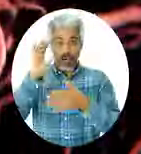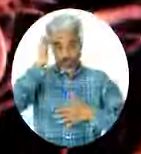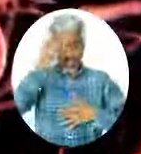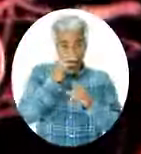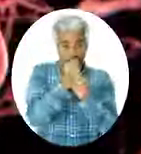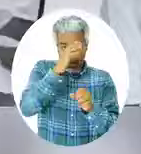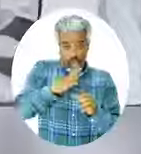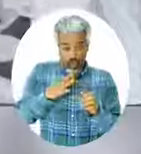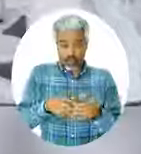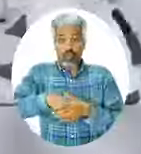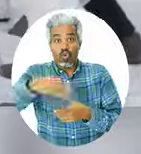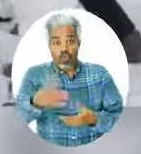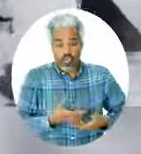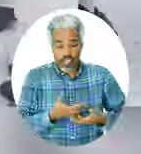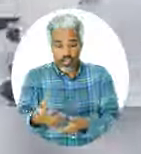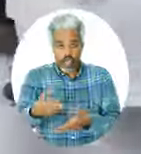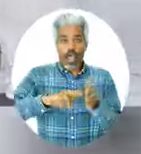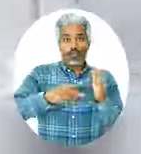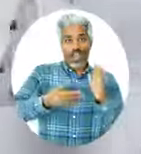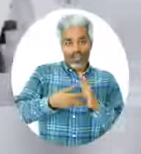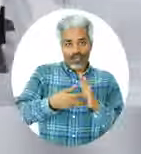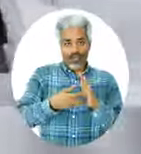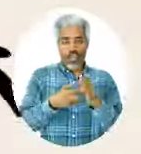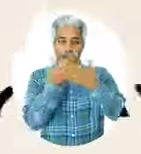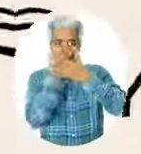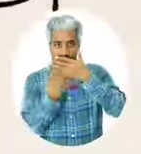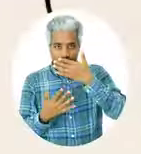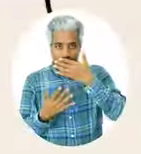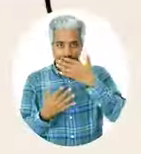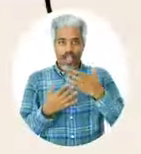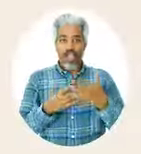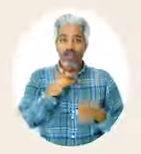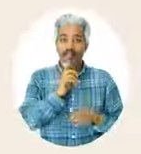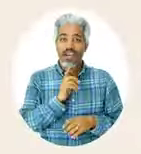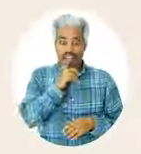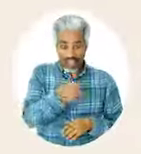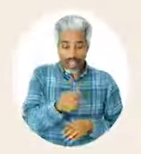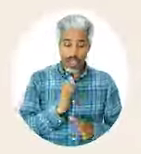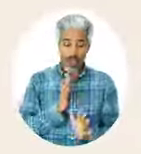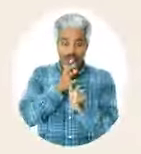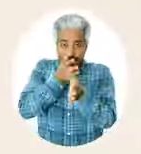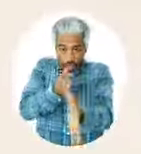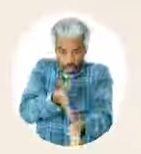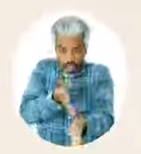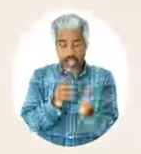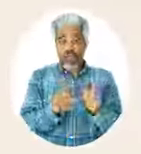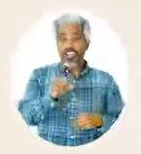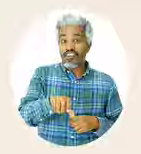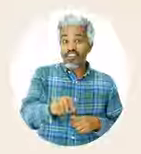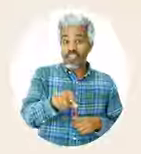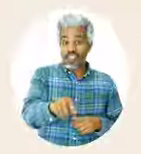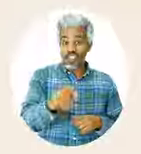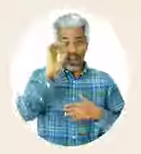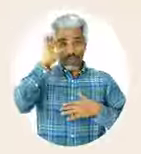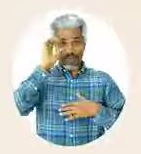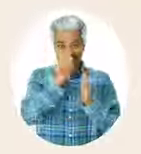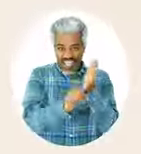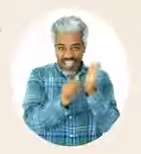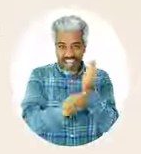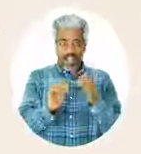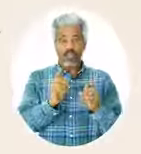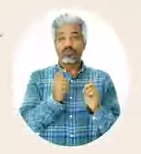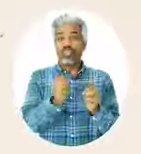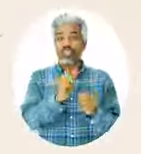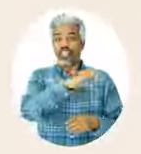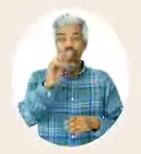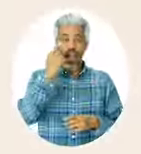በበሽታው ከተያዘ ሰው በሚወጡ ፈሳሾች ማለትም በደም፣ በምራቅ፣ በማስመለስ፣ በዘር ፈሳሽ፣ በሰገራ፣ በሽንትና